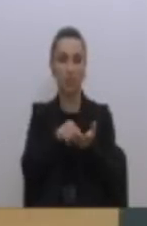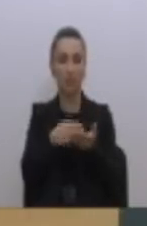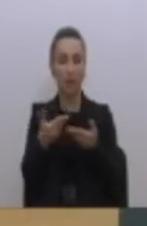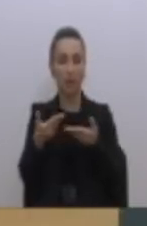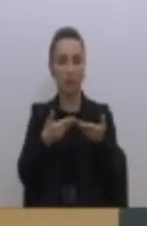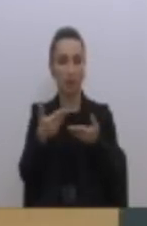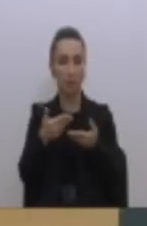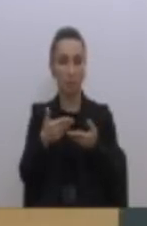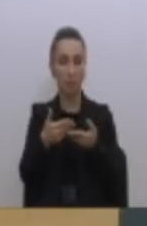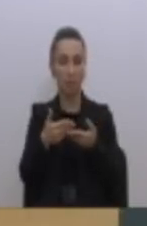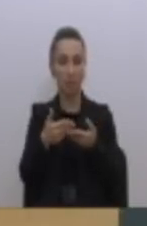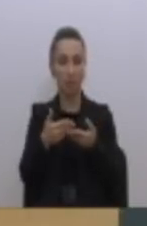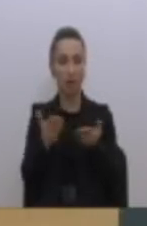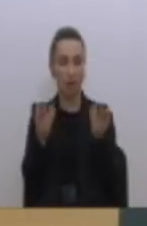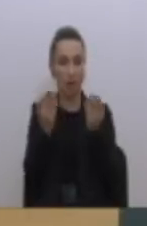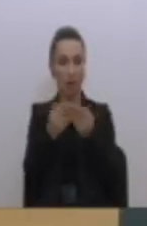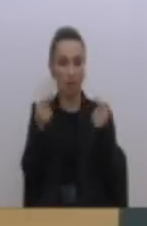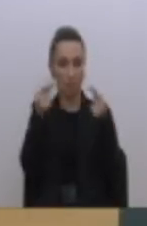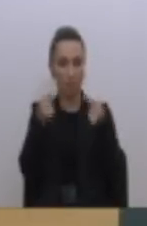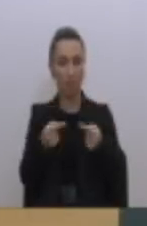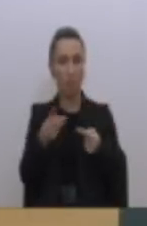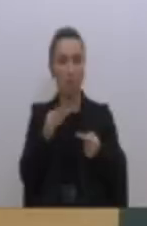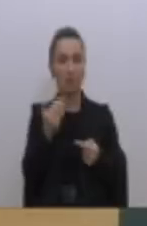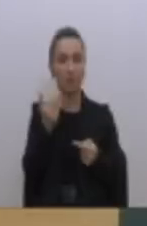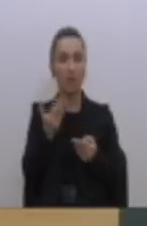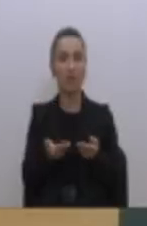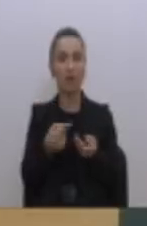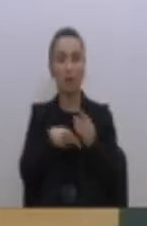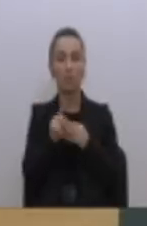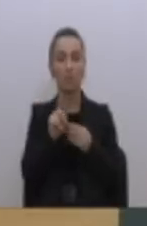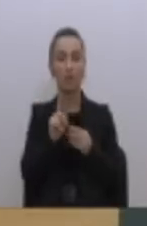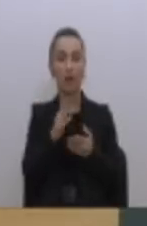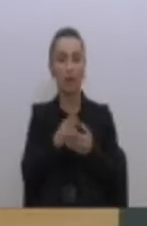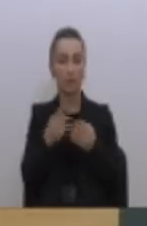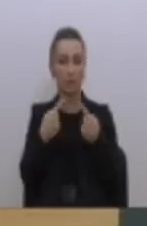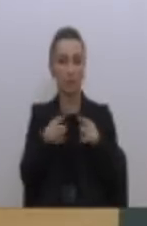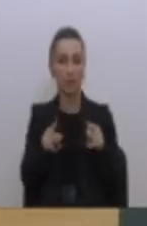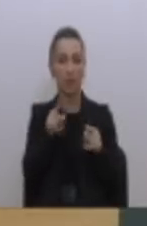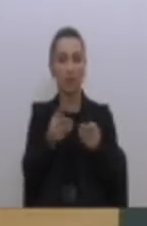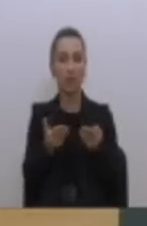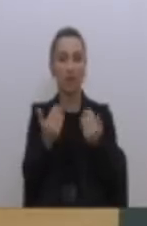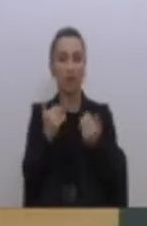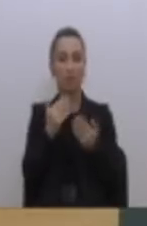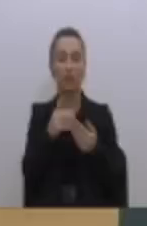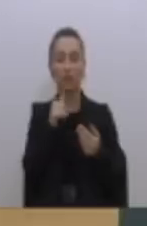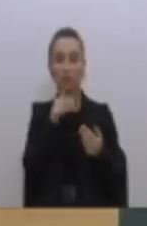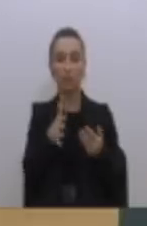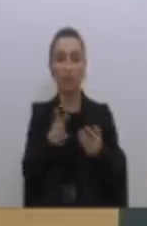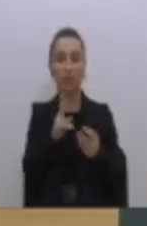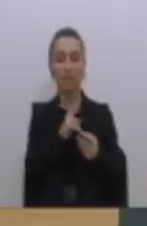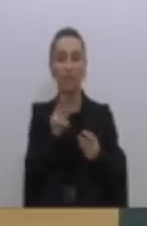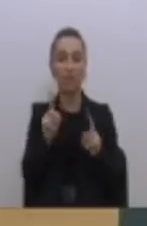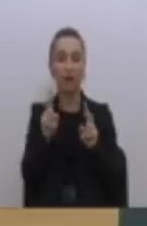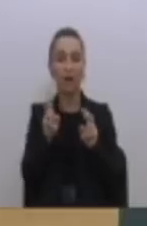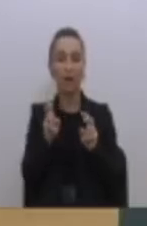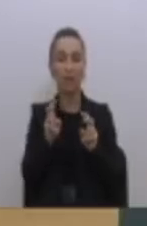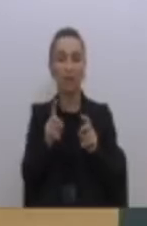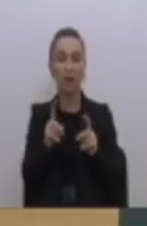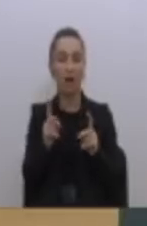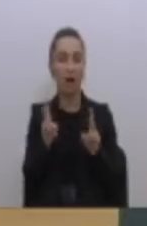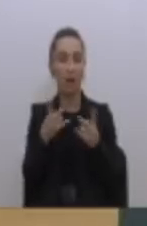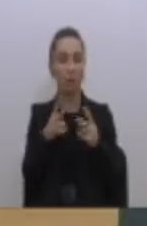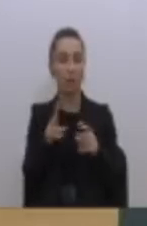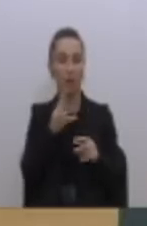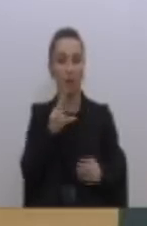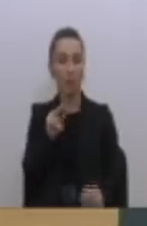ერთმანეთს ემთხოვდეს, მაგრამ თქვენი გამოსავალი არის სხვა. თქვენი გამოსავალია თითქოს რომ ვიღაცებმა რაღაცები არ უნდა